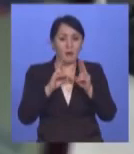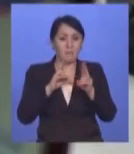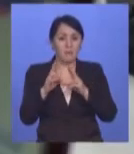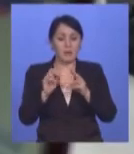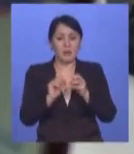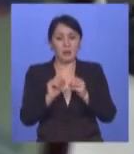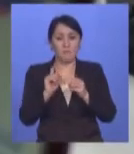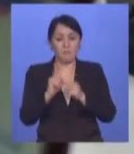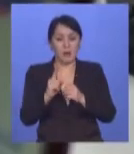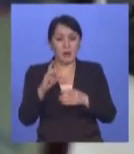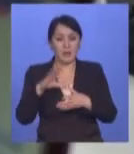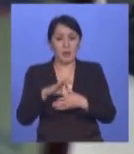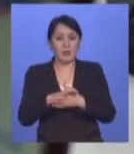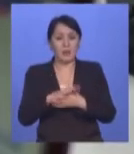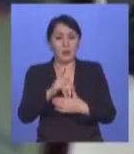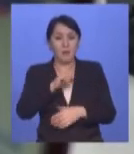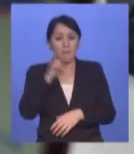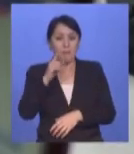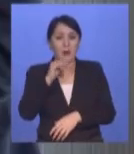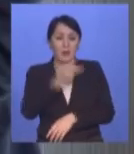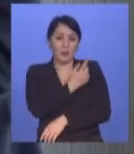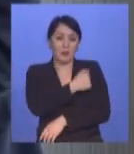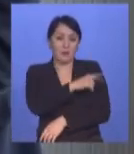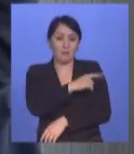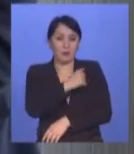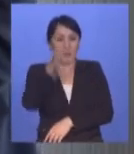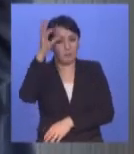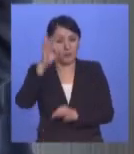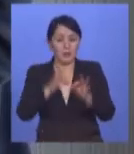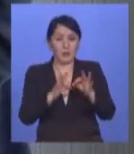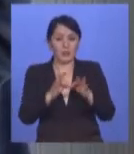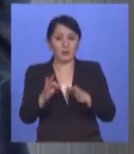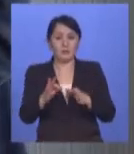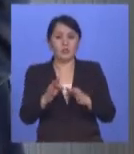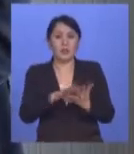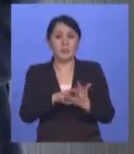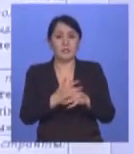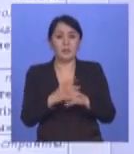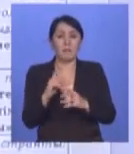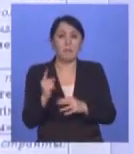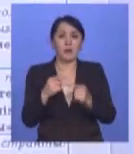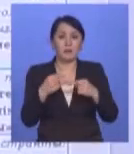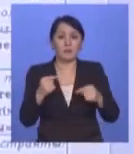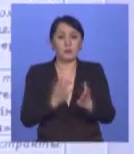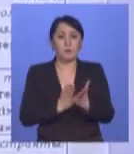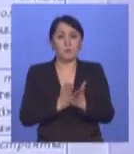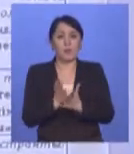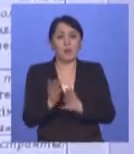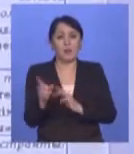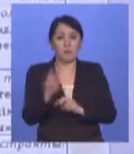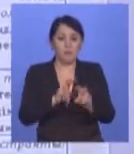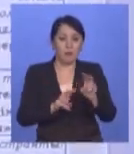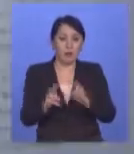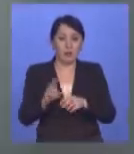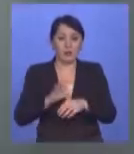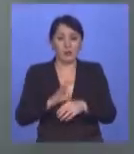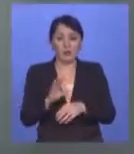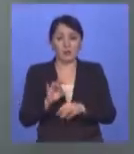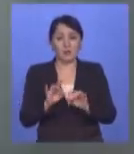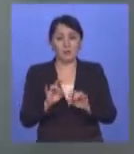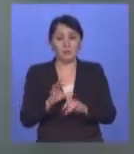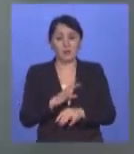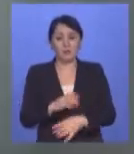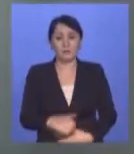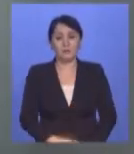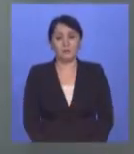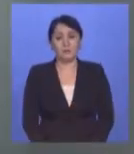баяндама таныстырылды. Жас ғалымдар медицина, білім беру, экология, агроөнеркәсіп және өзге де бағытта зерттеу жұмыстарын баяндады.